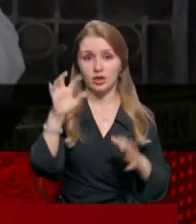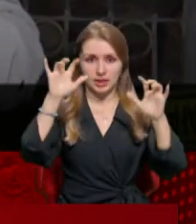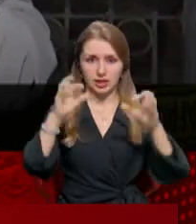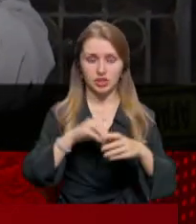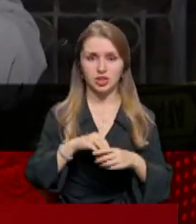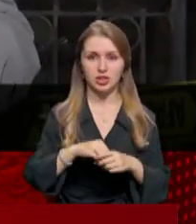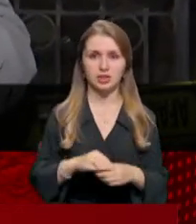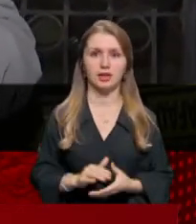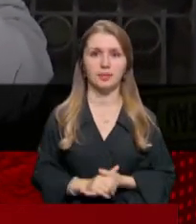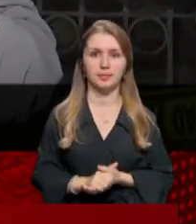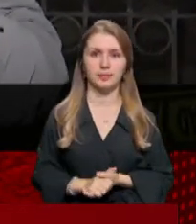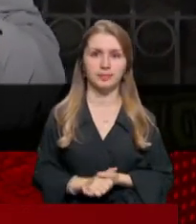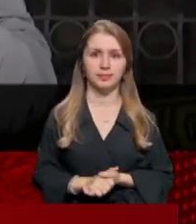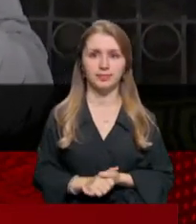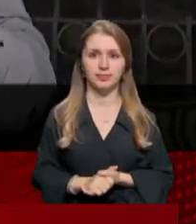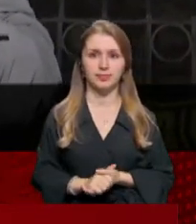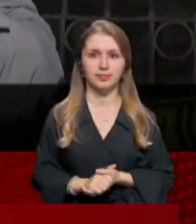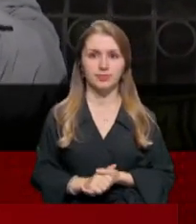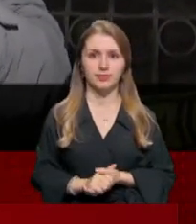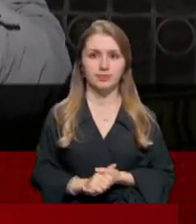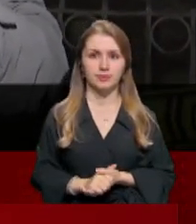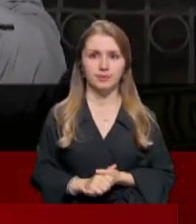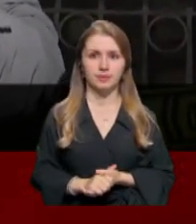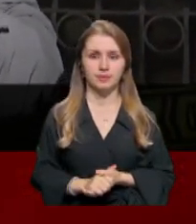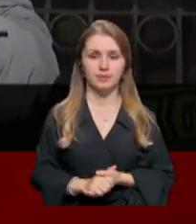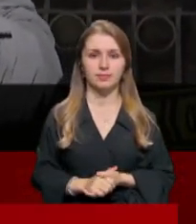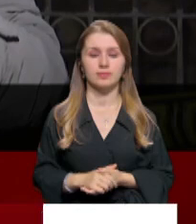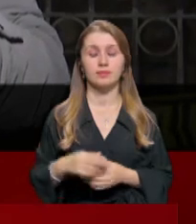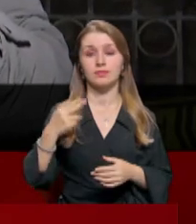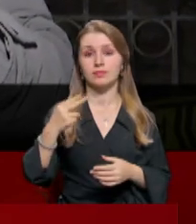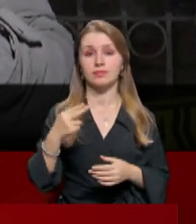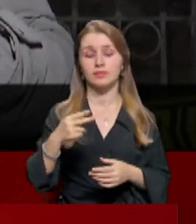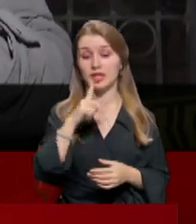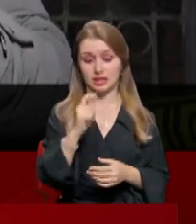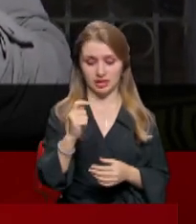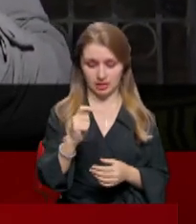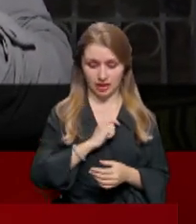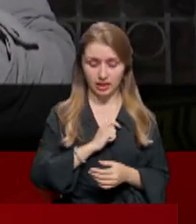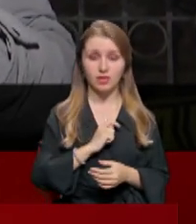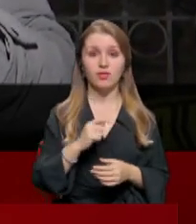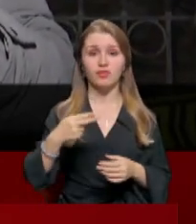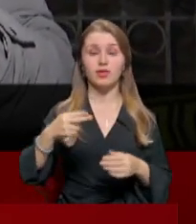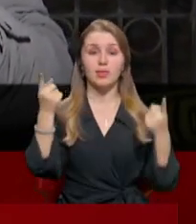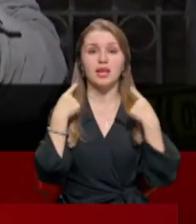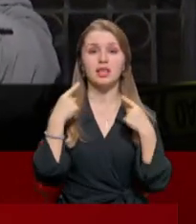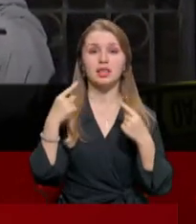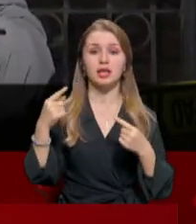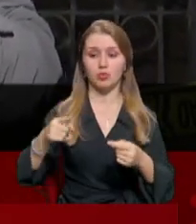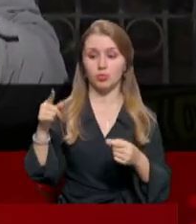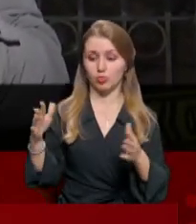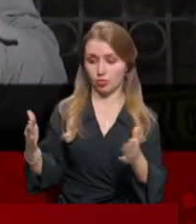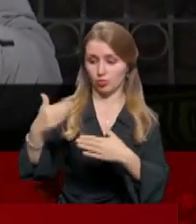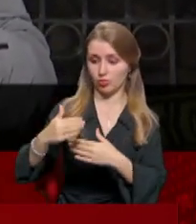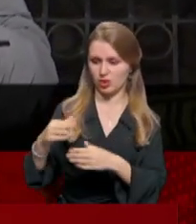dilekçede, geçen gün binamızın ısıtma sistemini değiştirmek istedik. Firmalardan teklif aldık. Firma yetkilileri kaza dairesinde